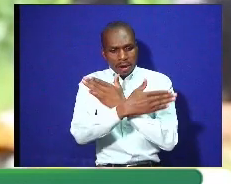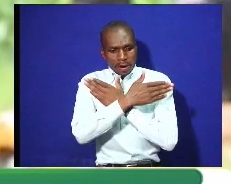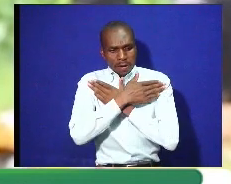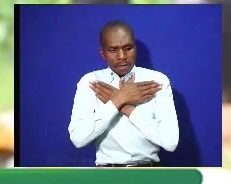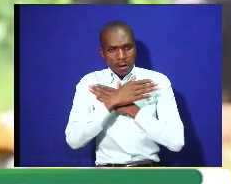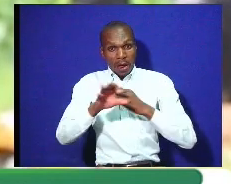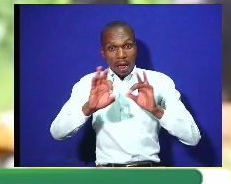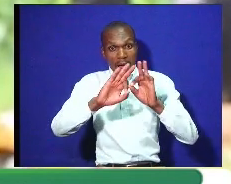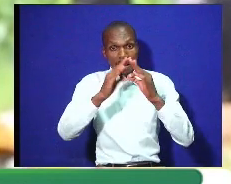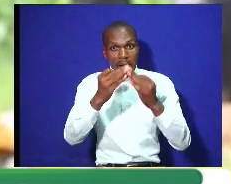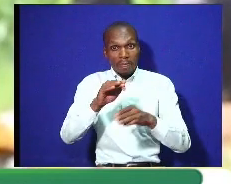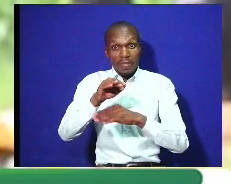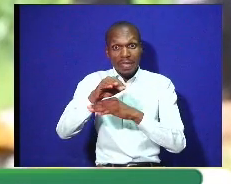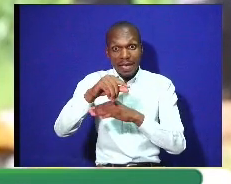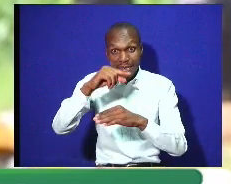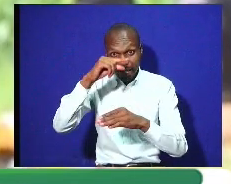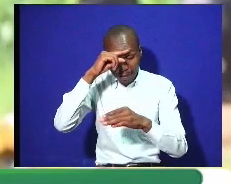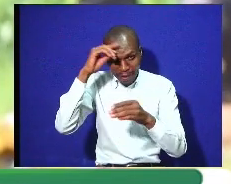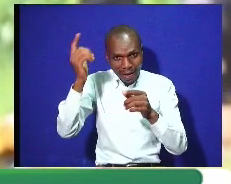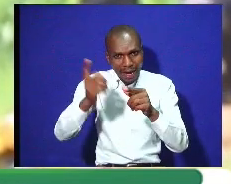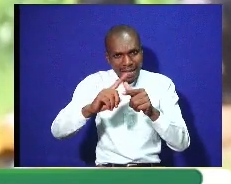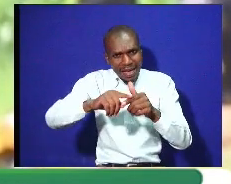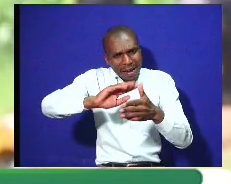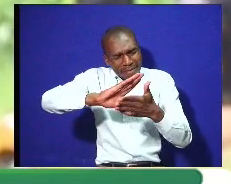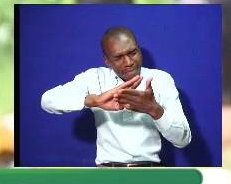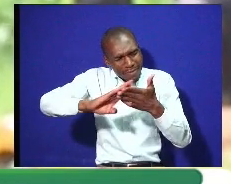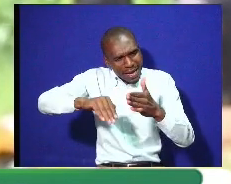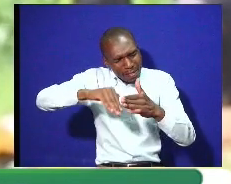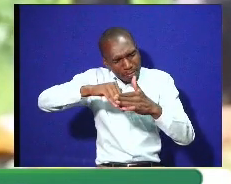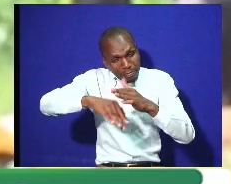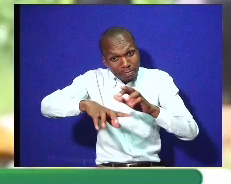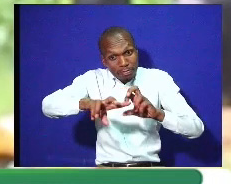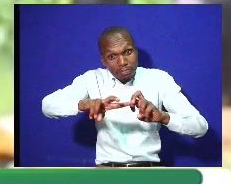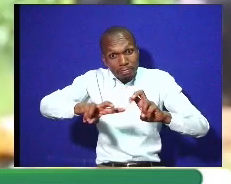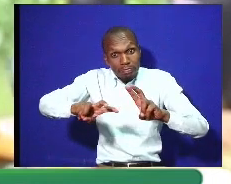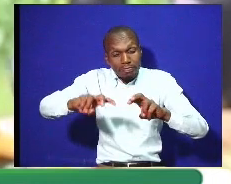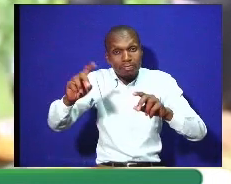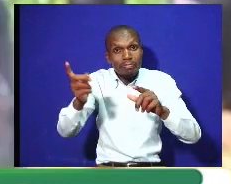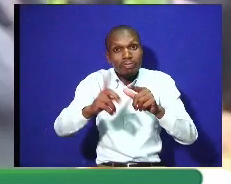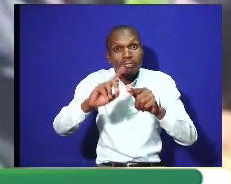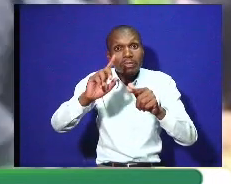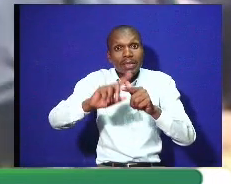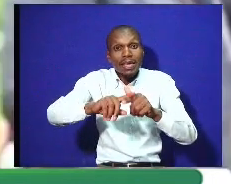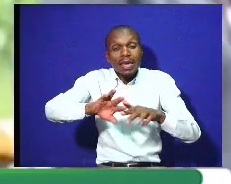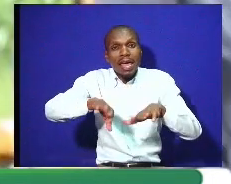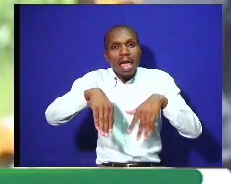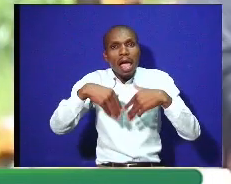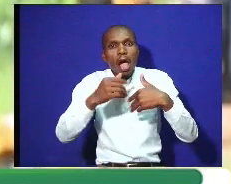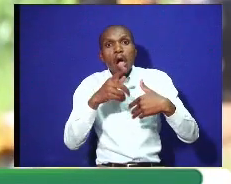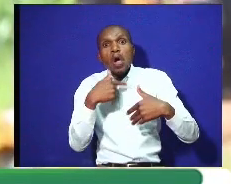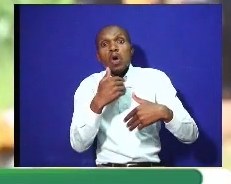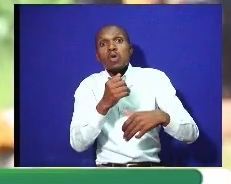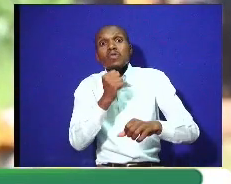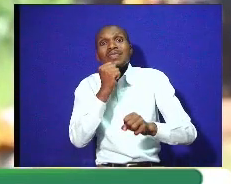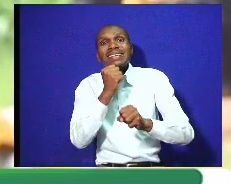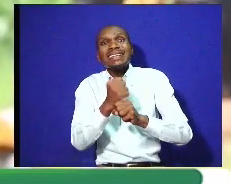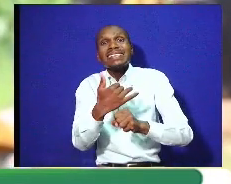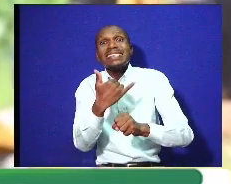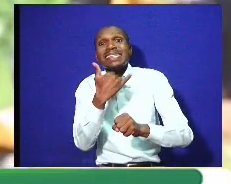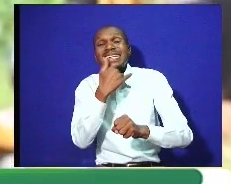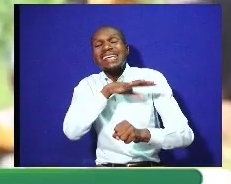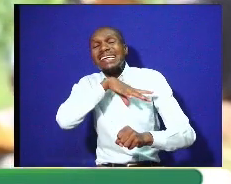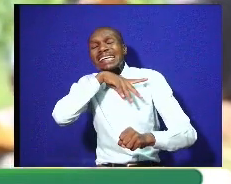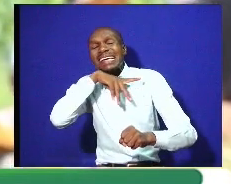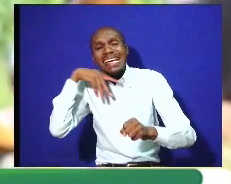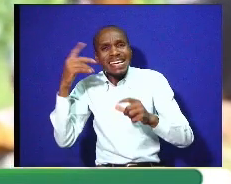bono baka ganiria seganya re kwene kimune ya korobo tukivoime na gatia machiva kandire ne familia ye ninki ke irerete bali banyarete kwa baba komoita ninki